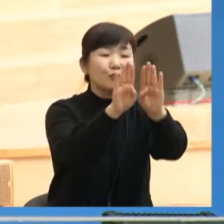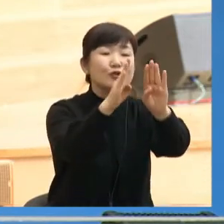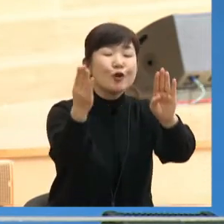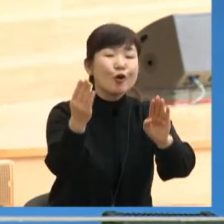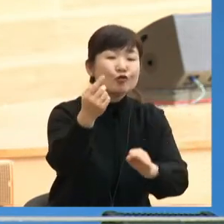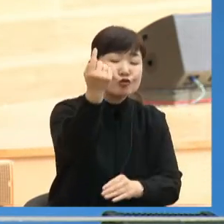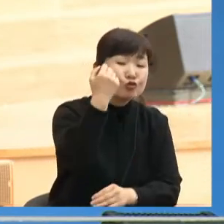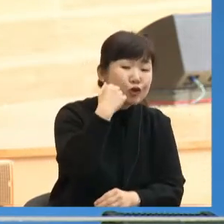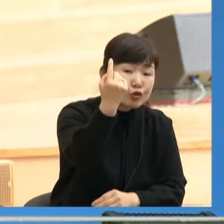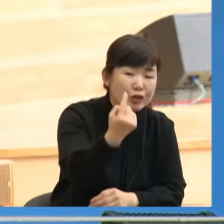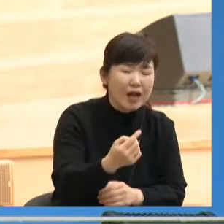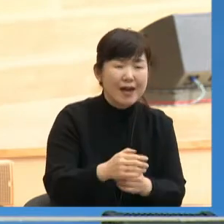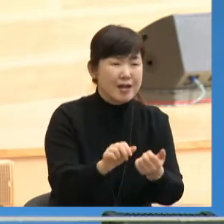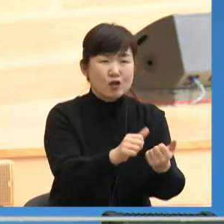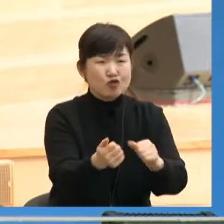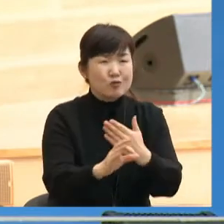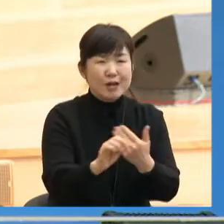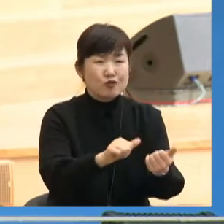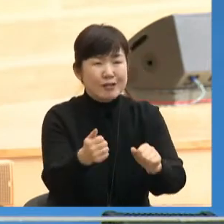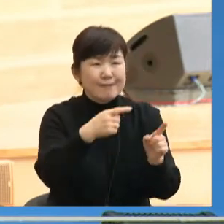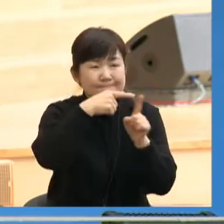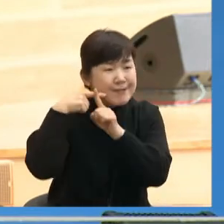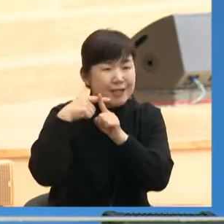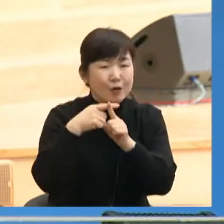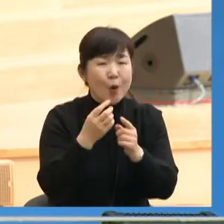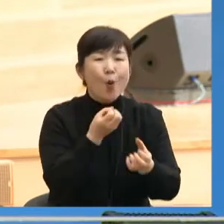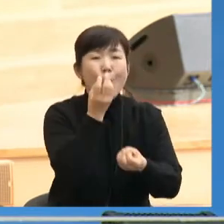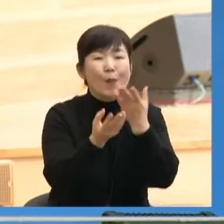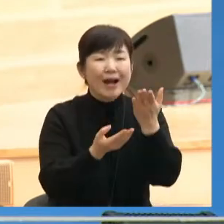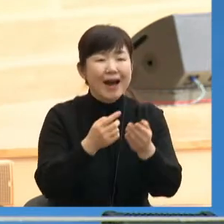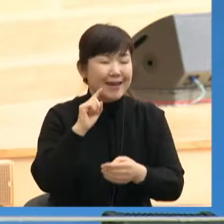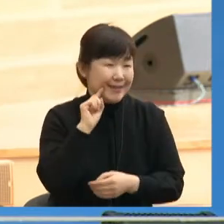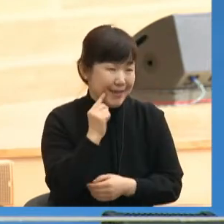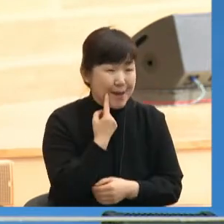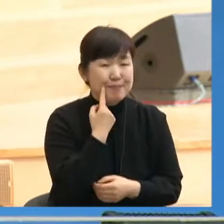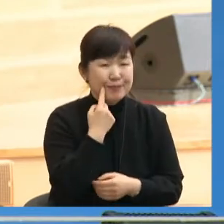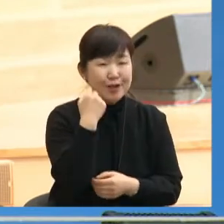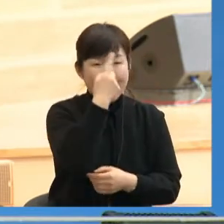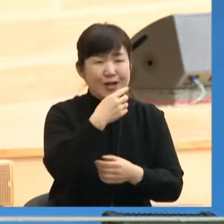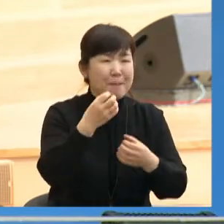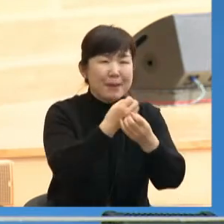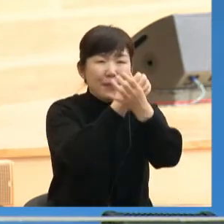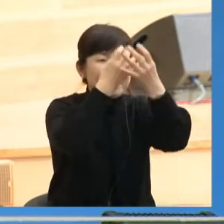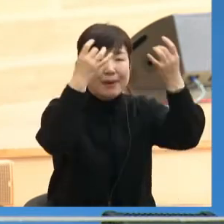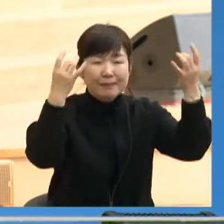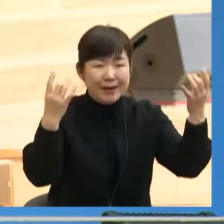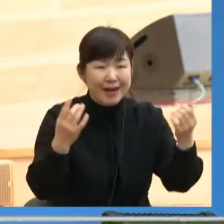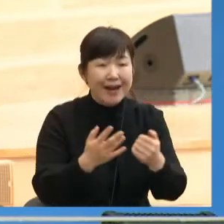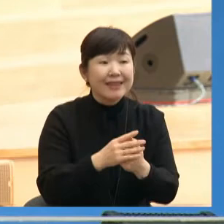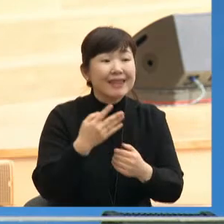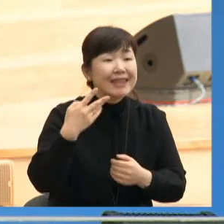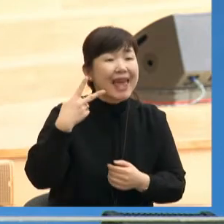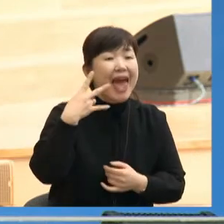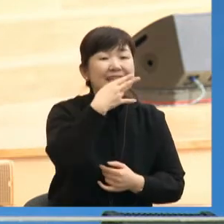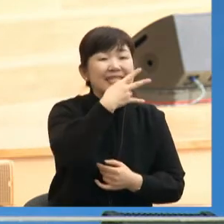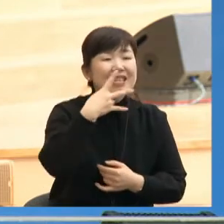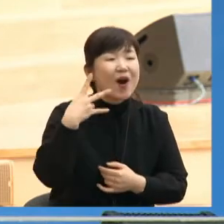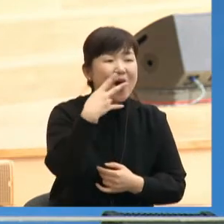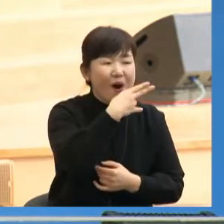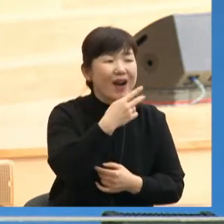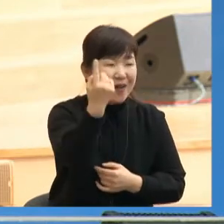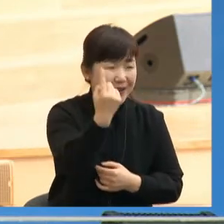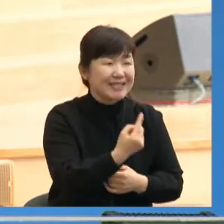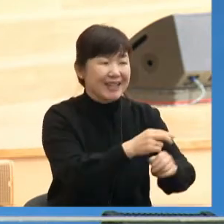딱 들어오는데 죽으면 죽으리다 라고 고백했던 아주 예쁘게 생긴 얼굴에 빛이 나는 여러분 에스더가 들어와서